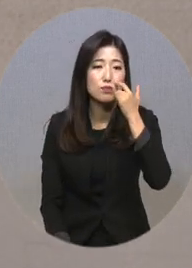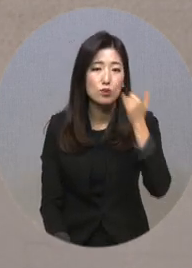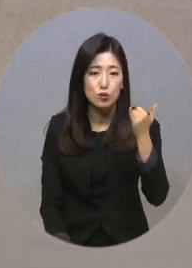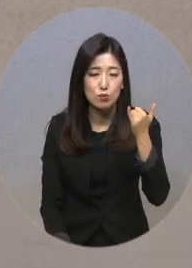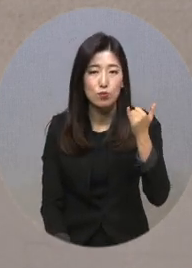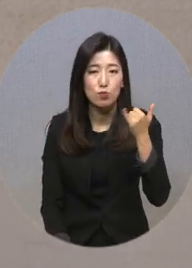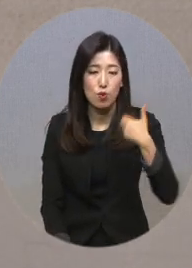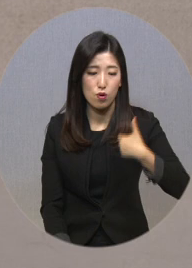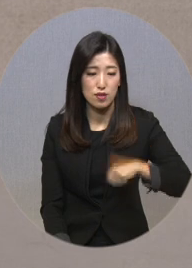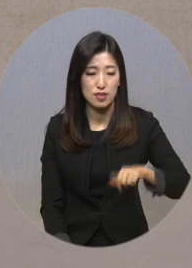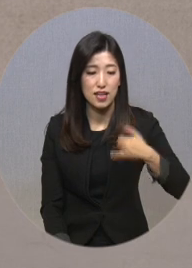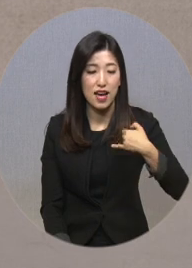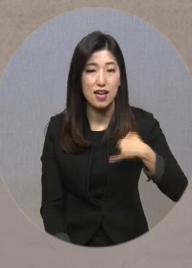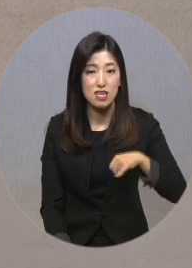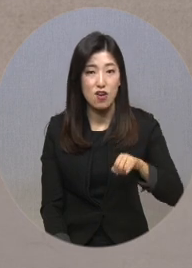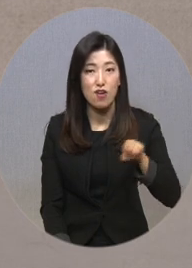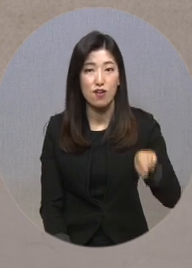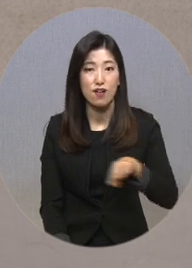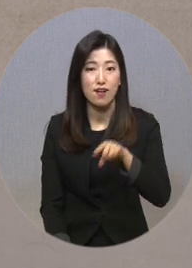자녀의